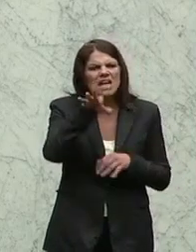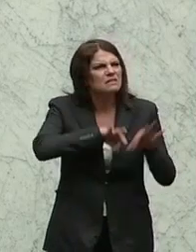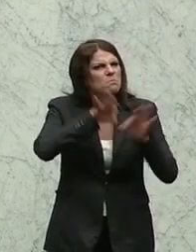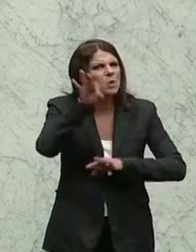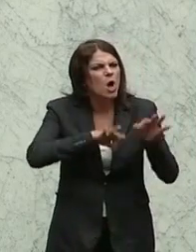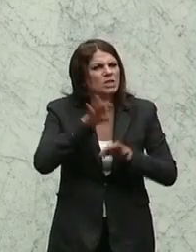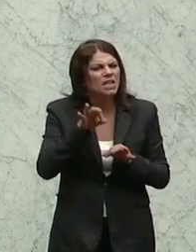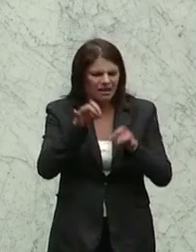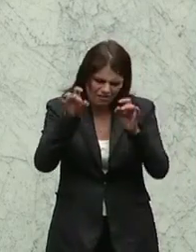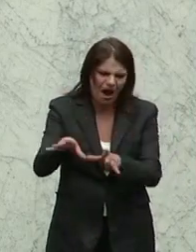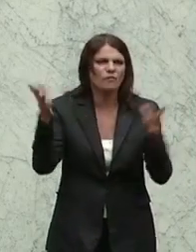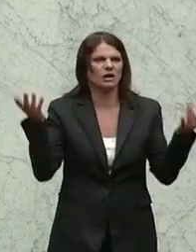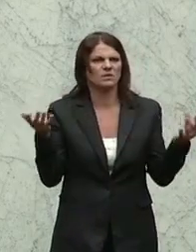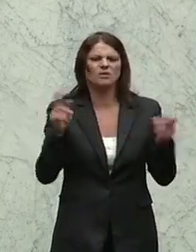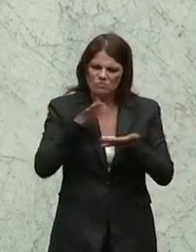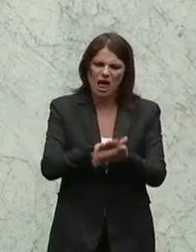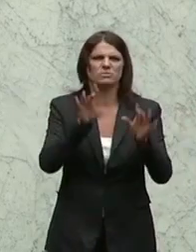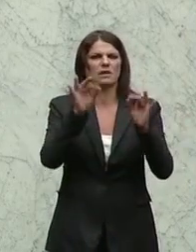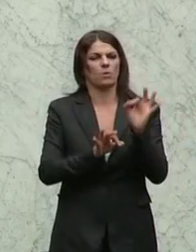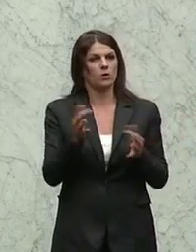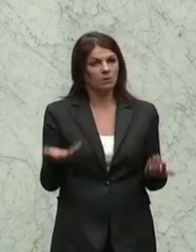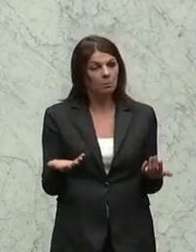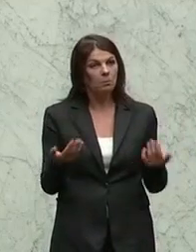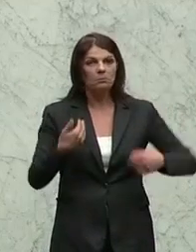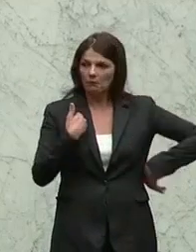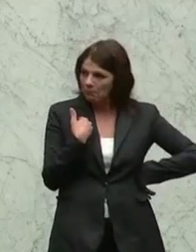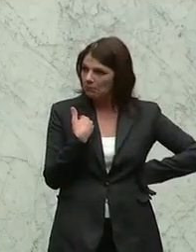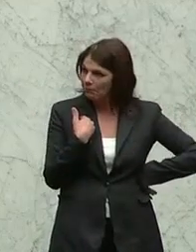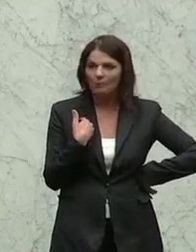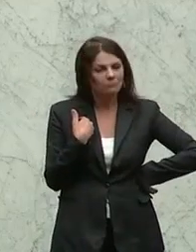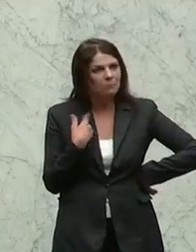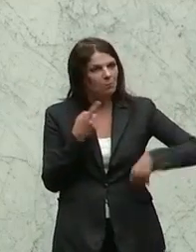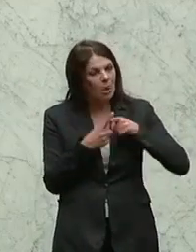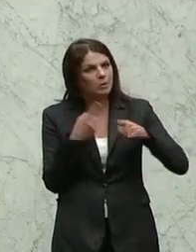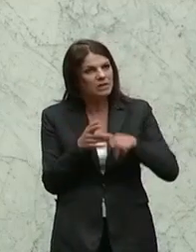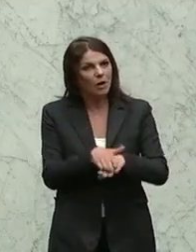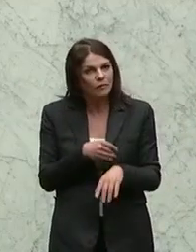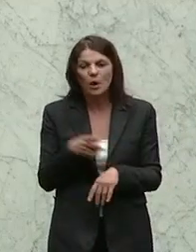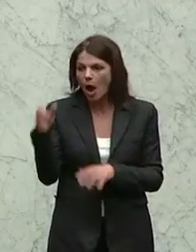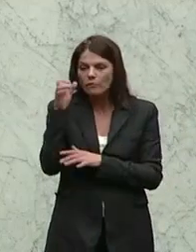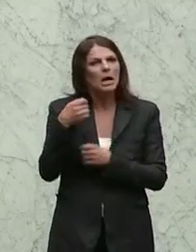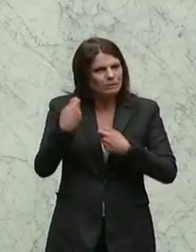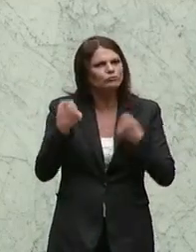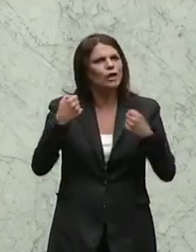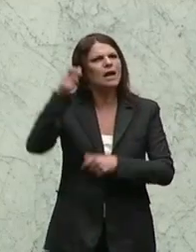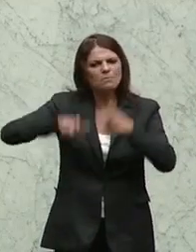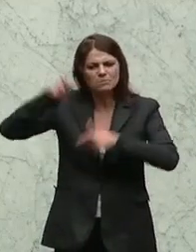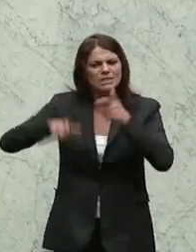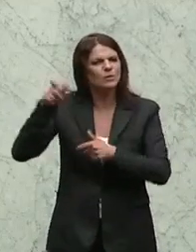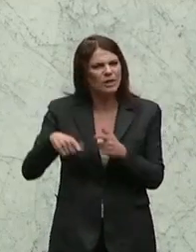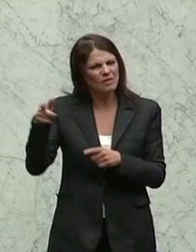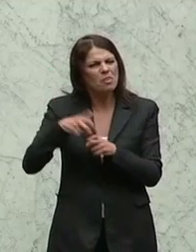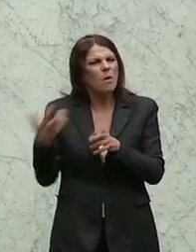13% fallen zu lassen, dass sie bei den 10% bleiben. Also ich bin guten Mutes, dass in der ÖVP diese starken Persönlichkeiten noch die